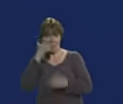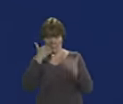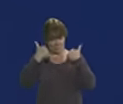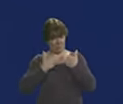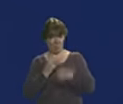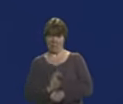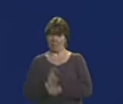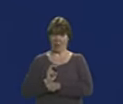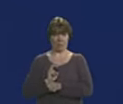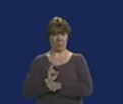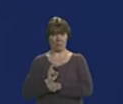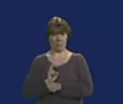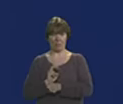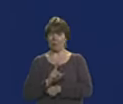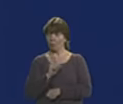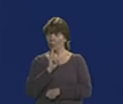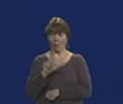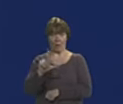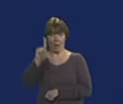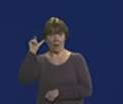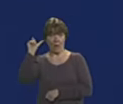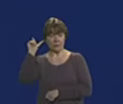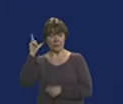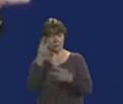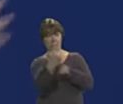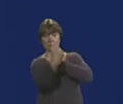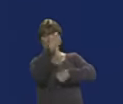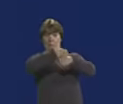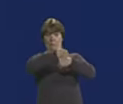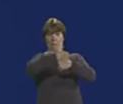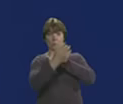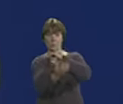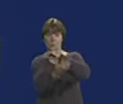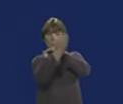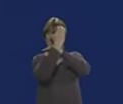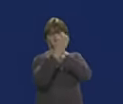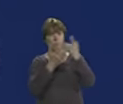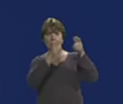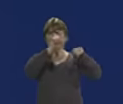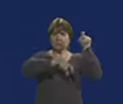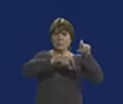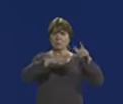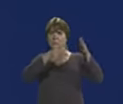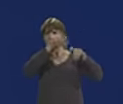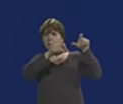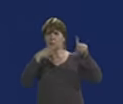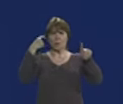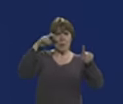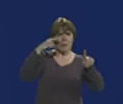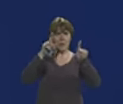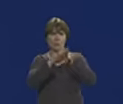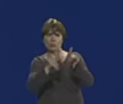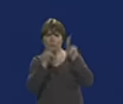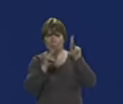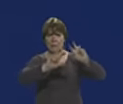miennes. Et voilà que depuis lundi, le déchaînement de la pensée unique, des observateurs engagés d'un système